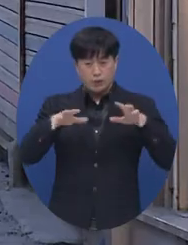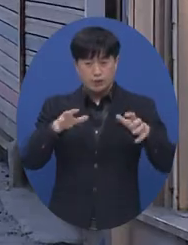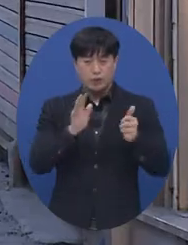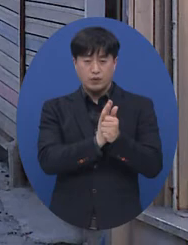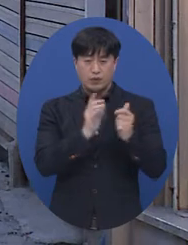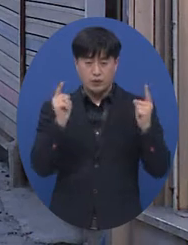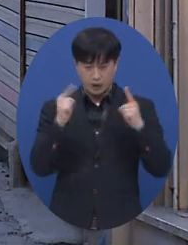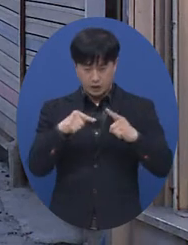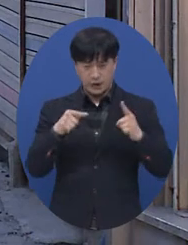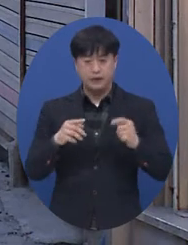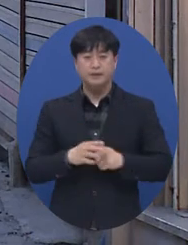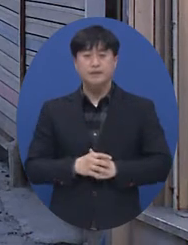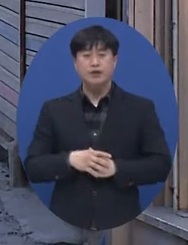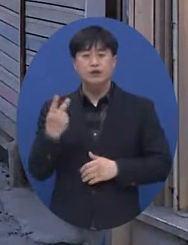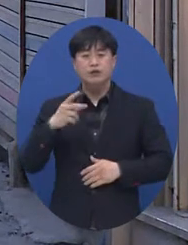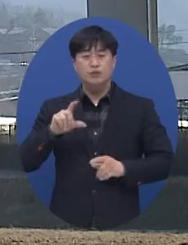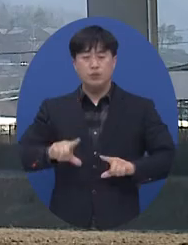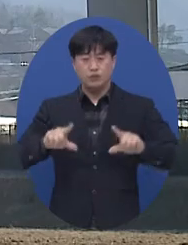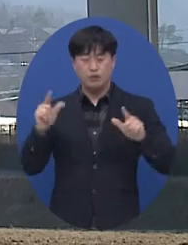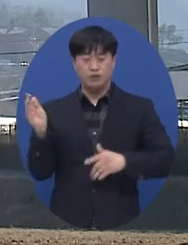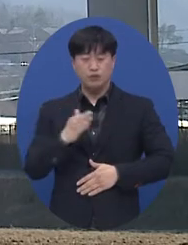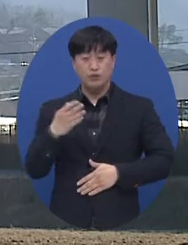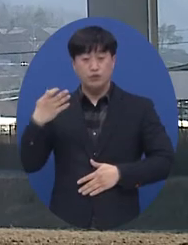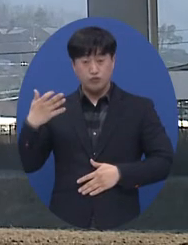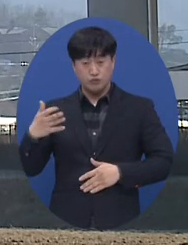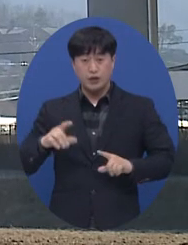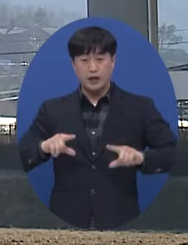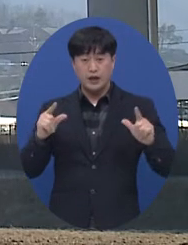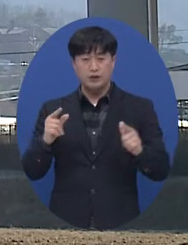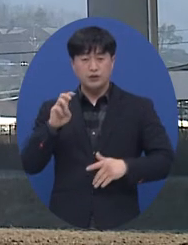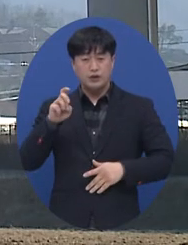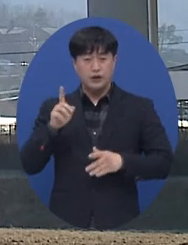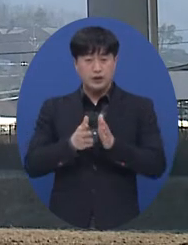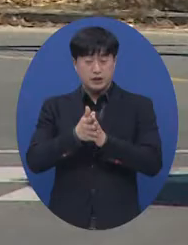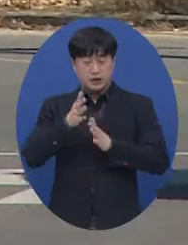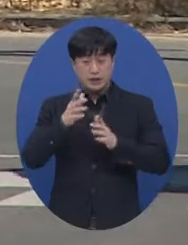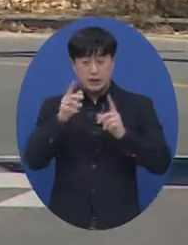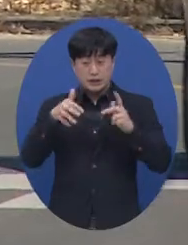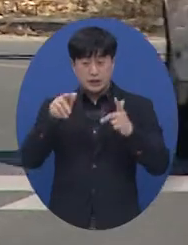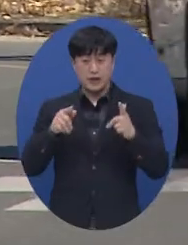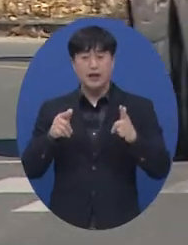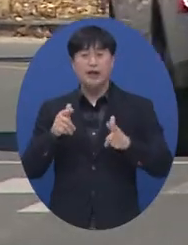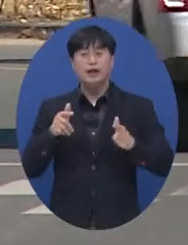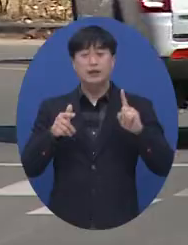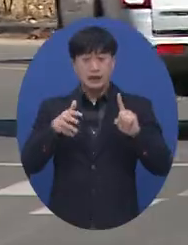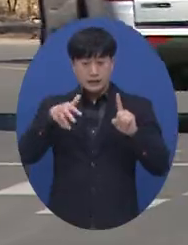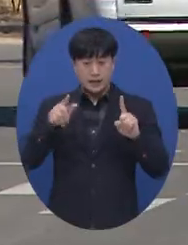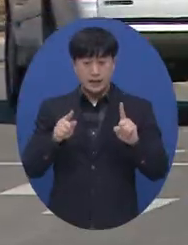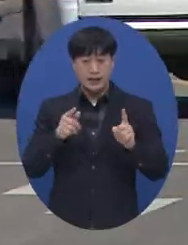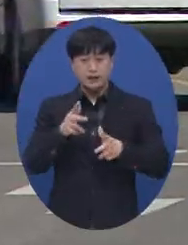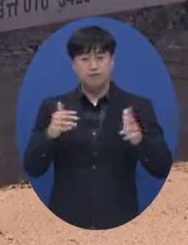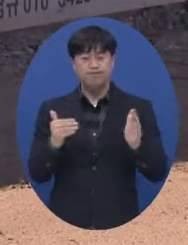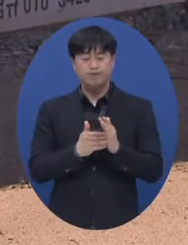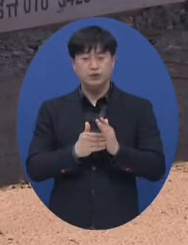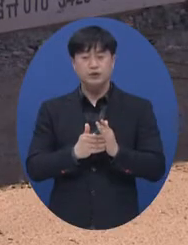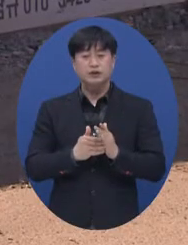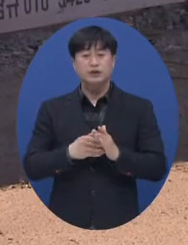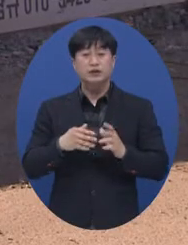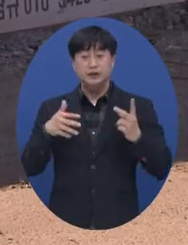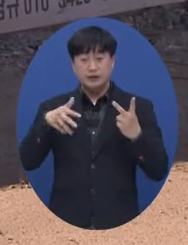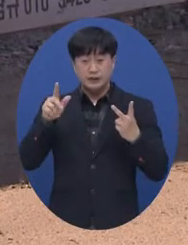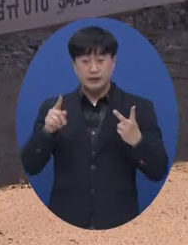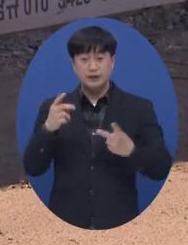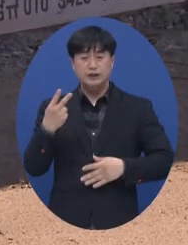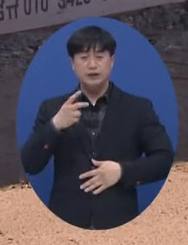시 군이 지원 대상 입니다 2015년부터 2019년까지 신 한계 1차 사업이 이루어 졌고 2차